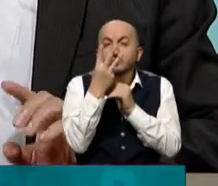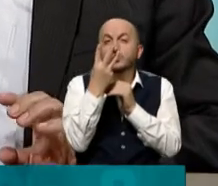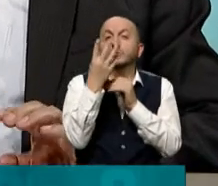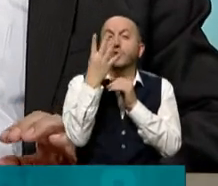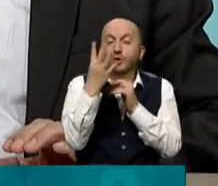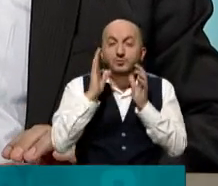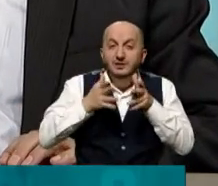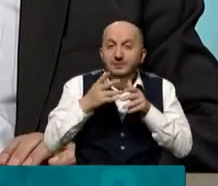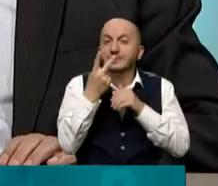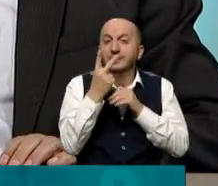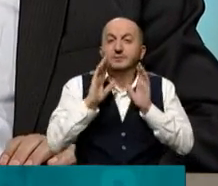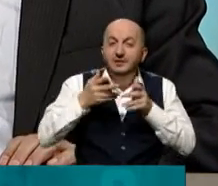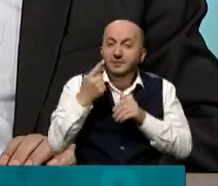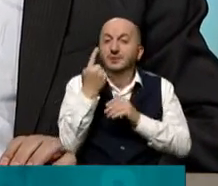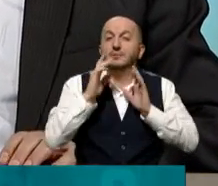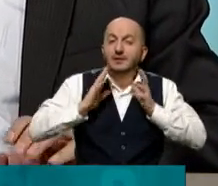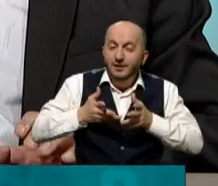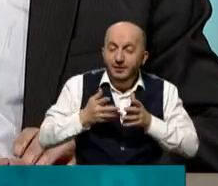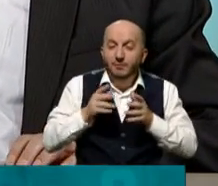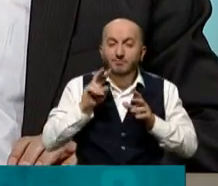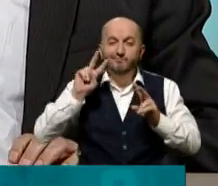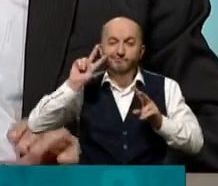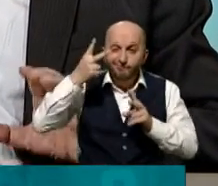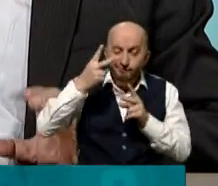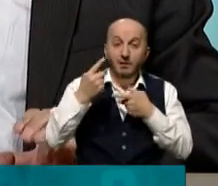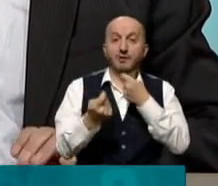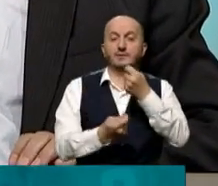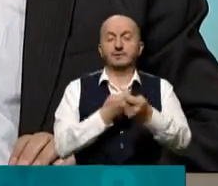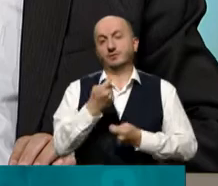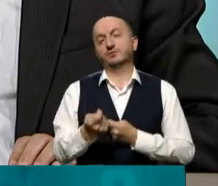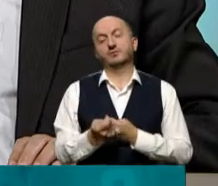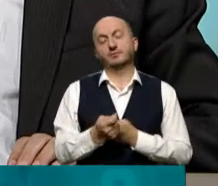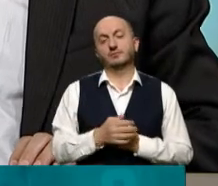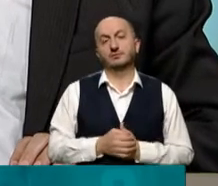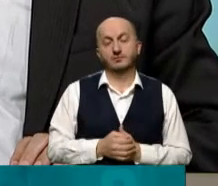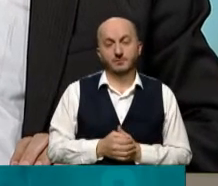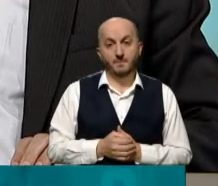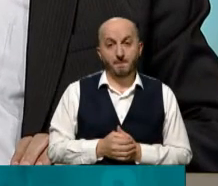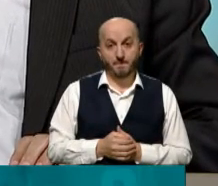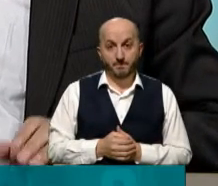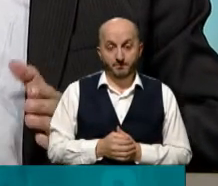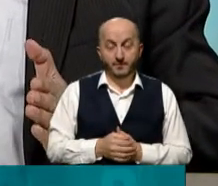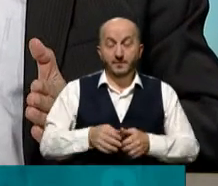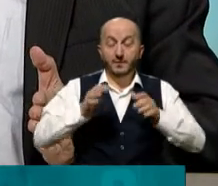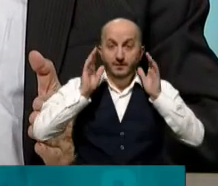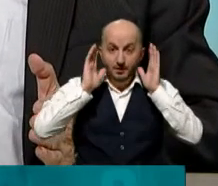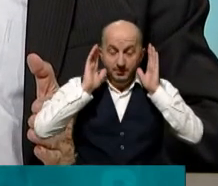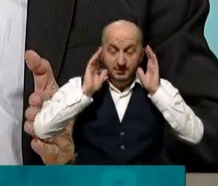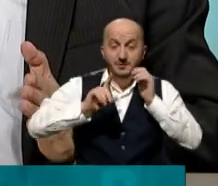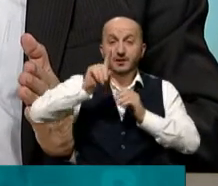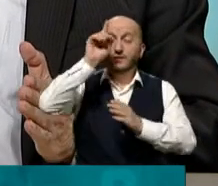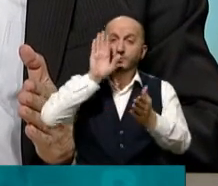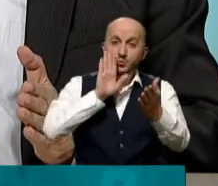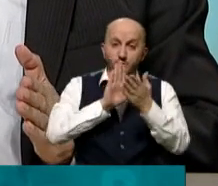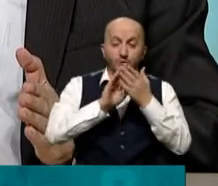kıldım, 2 mi kıldım, 1 mi kıldım, eyvallah, onu yanıltmaya çalışır hakeza. Şimdi namazda biz Allah'ın huzurundayız.